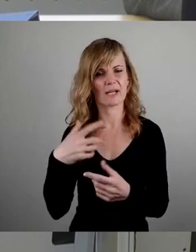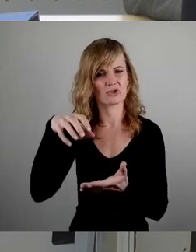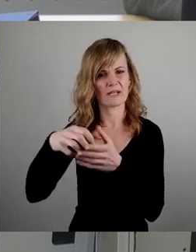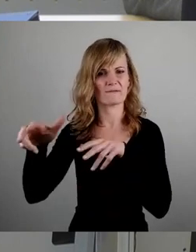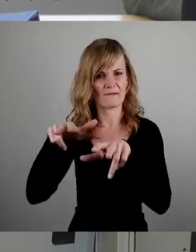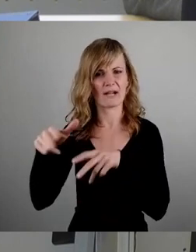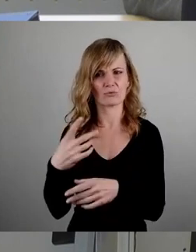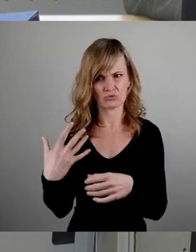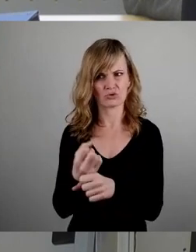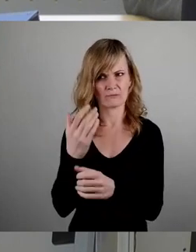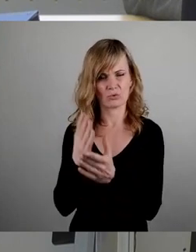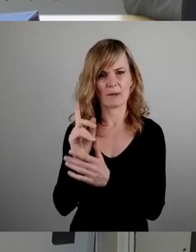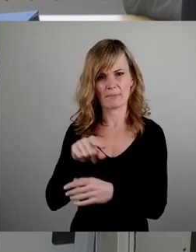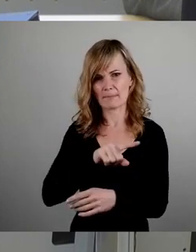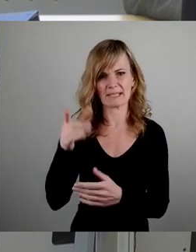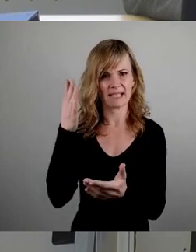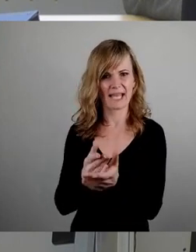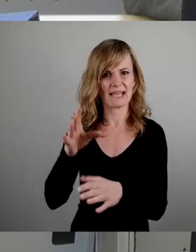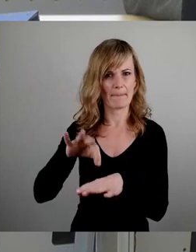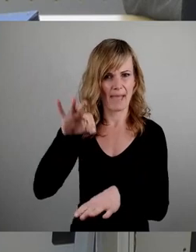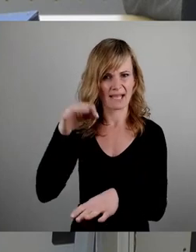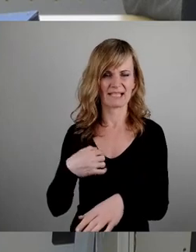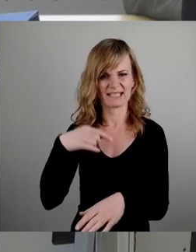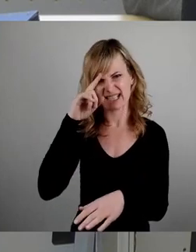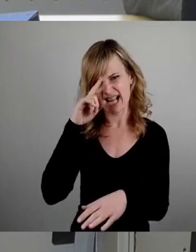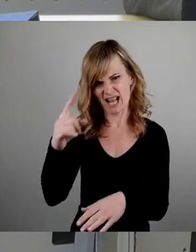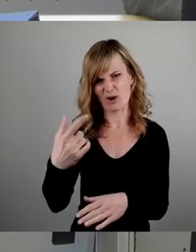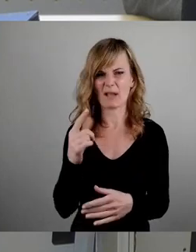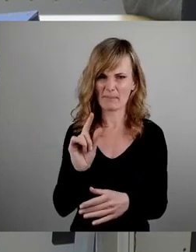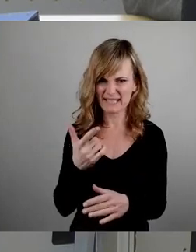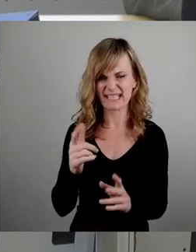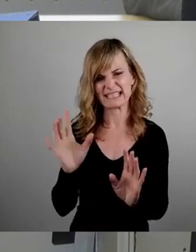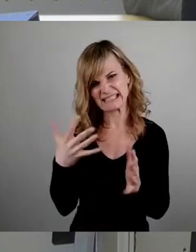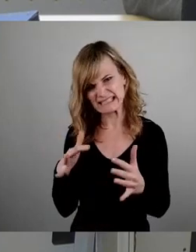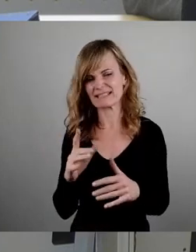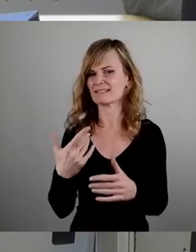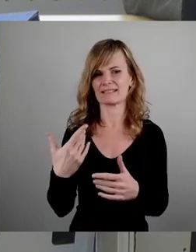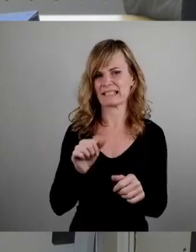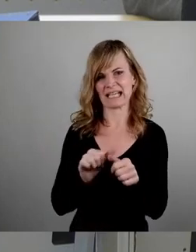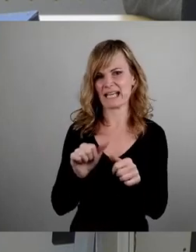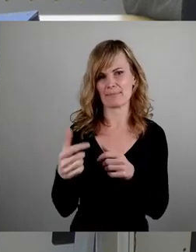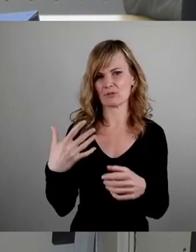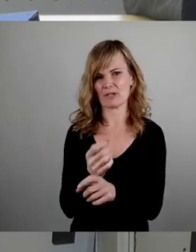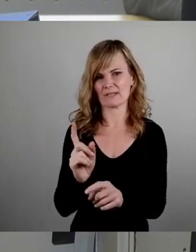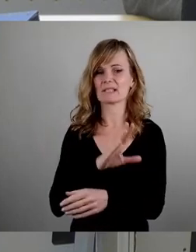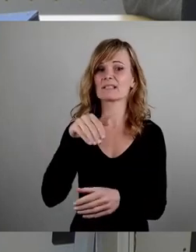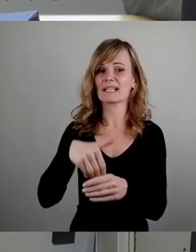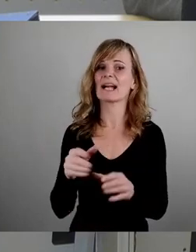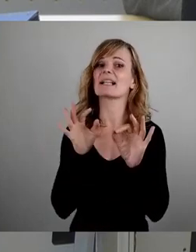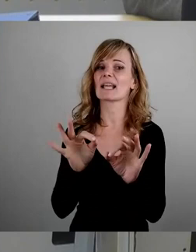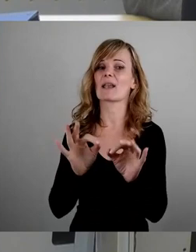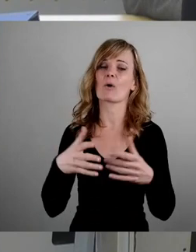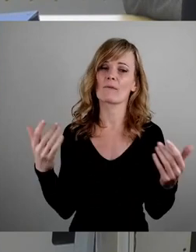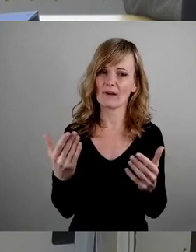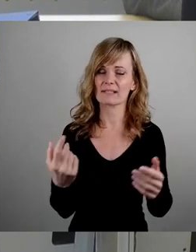des Monats März ein Ergebnis vorzulegen, das ist vielleicht doch ein bisschen zu sportlich. Und worum geht es genau? Wir wollen gerne, dass